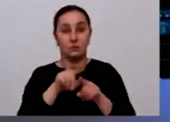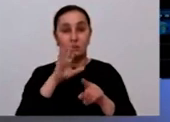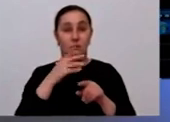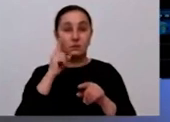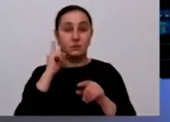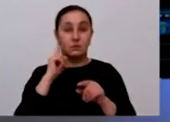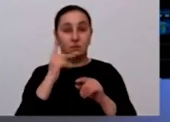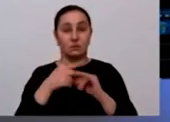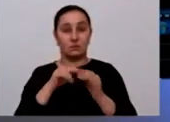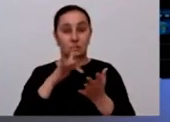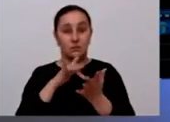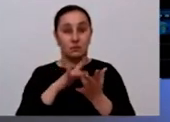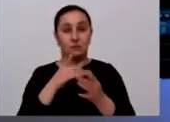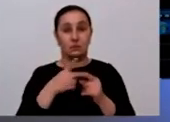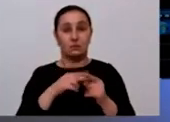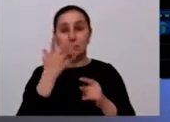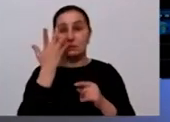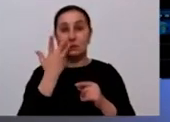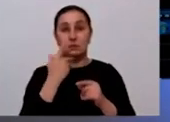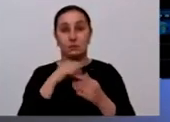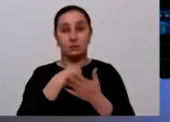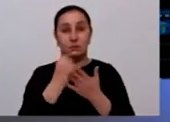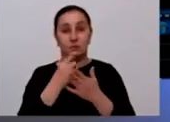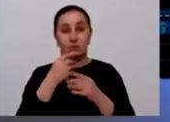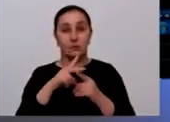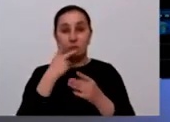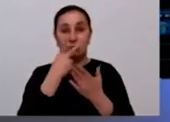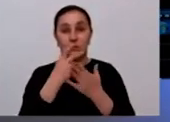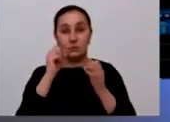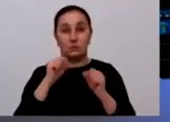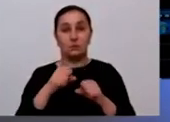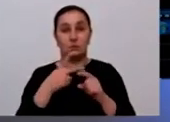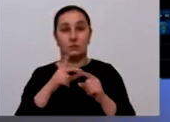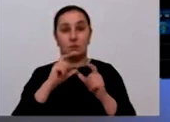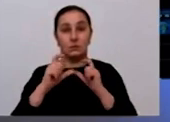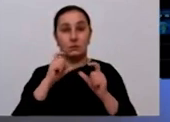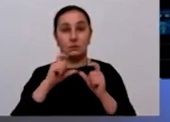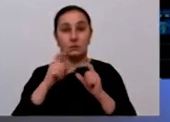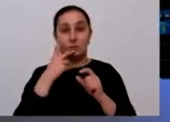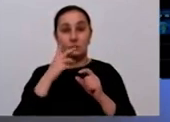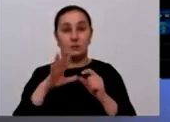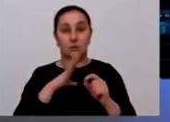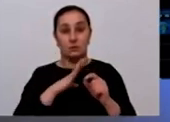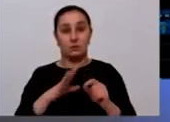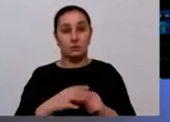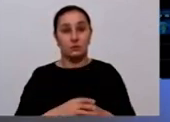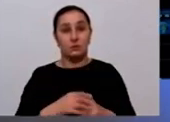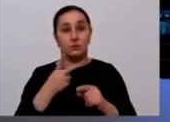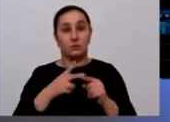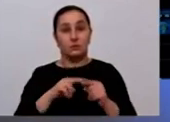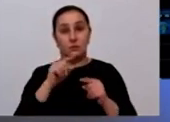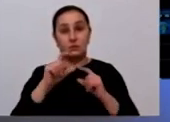yashil bilan qoraning o'rtasidagi rangni belgilab, ko'rishingiz mumkin, shaxmat bosilmadi.